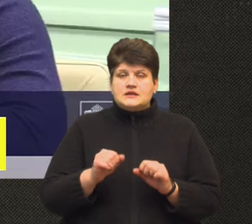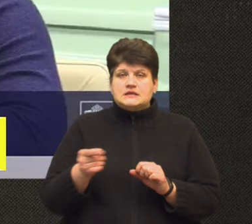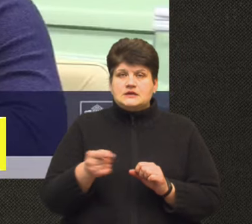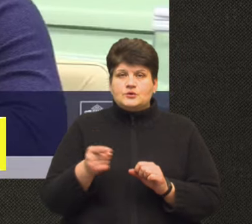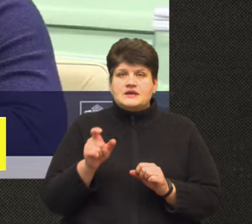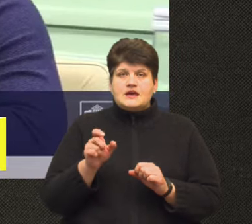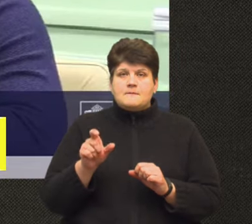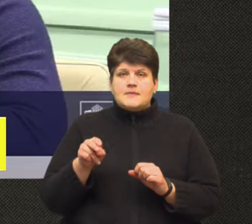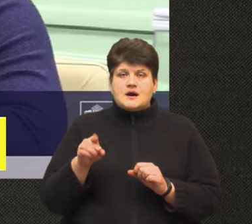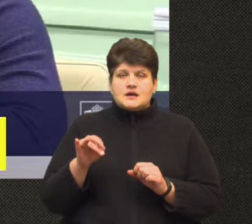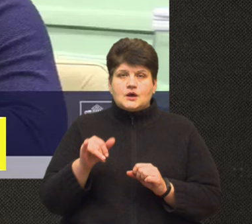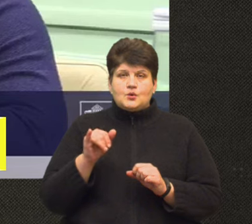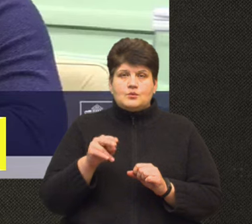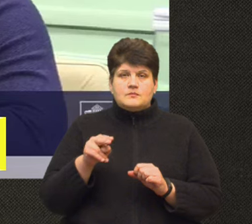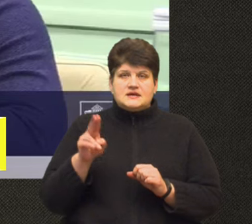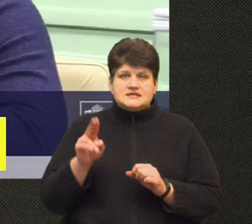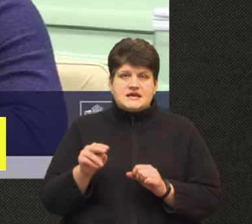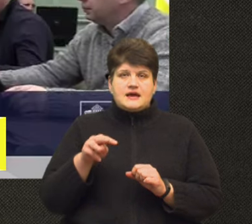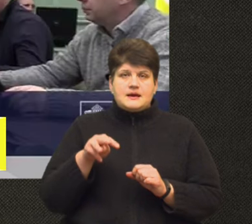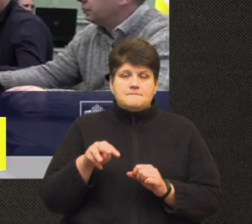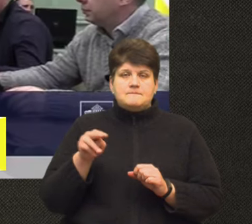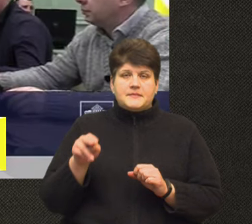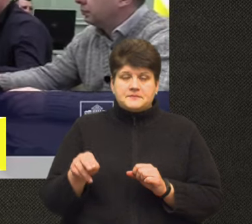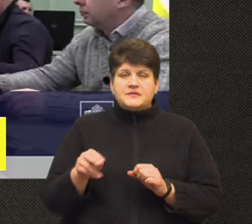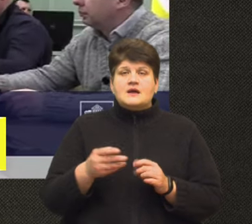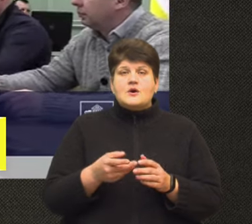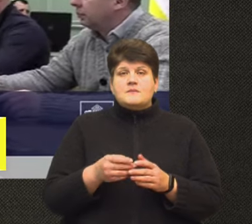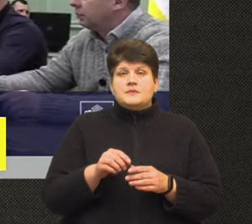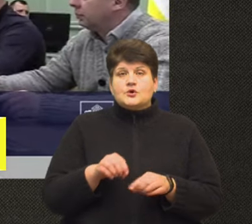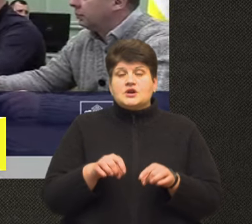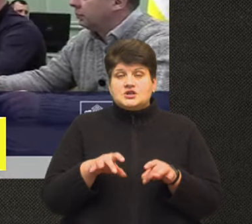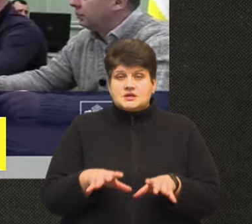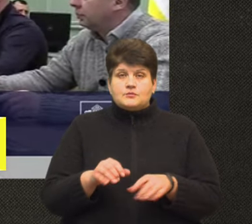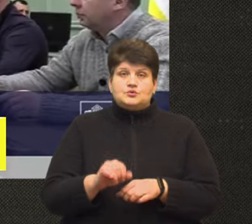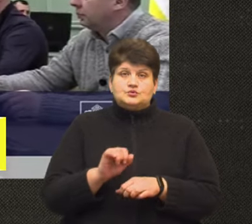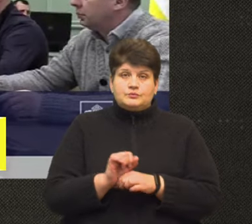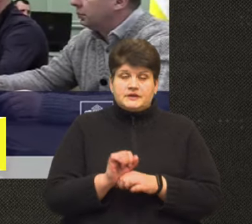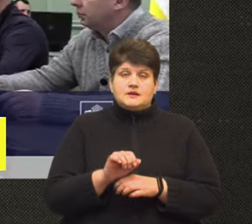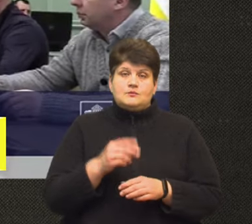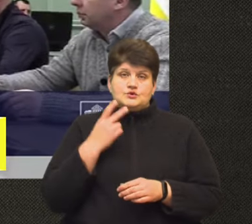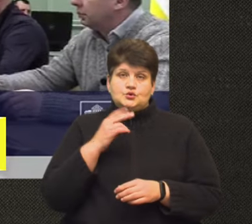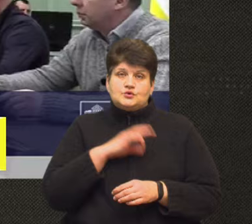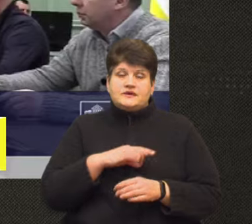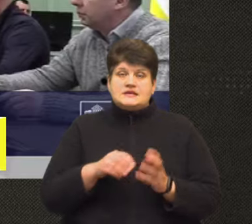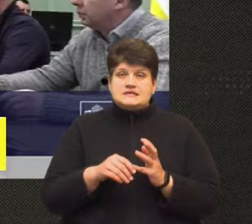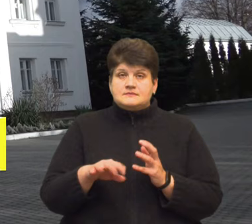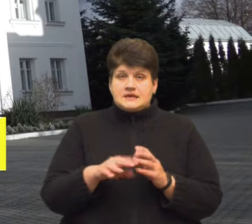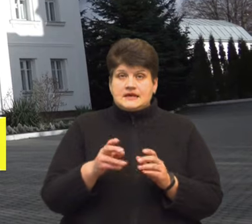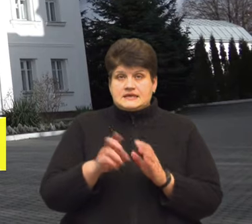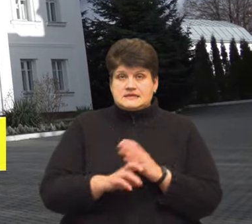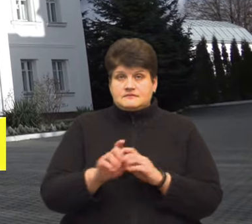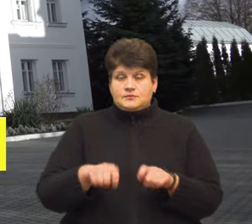єпархії УПЦ МП на рішення міської ради про припинення права постійного користування землею церква подала позов до